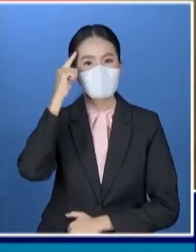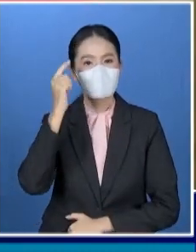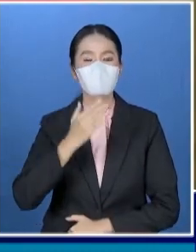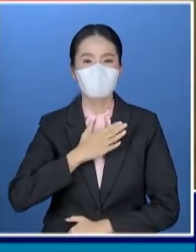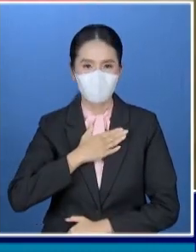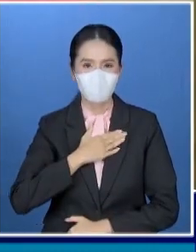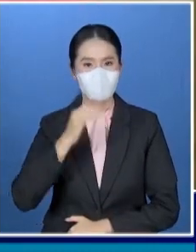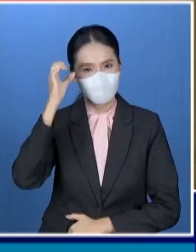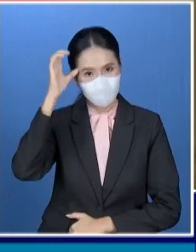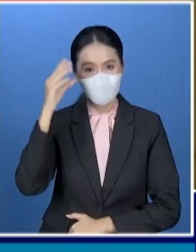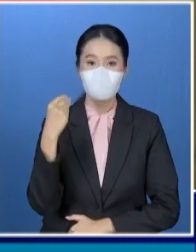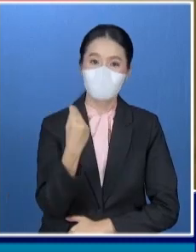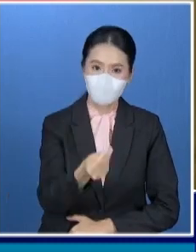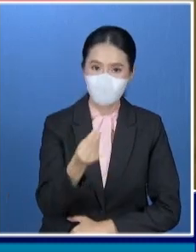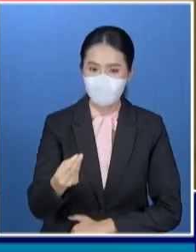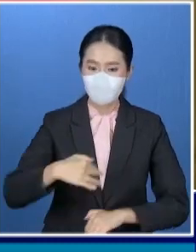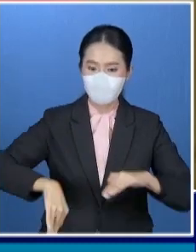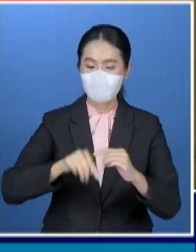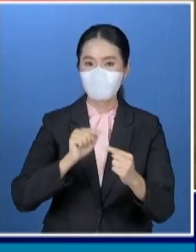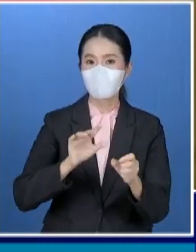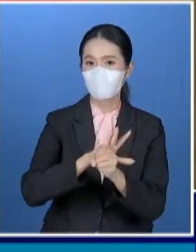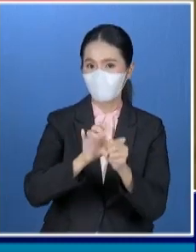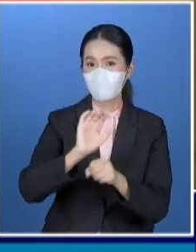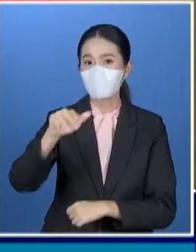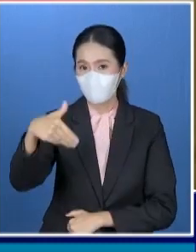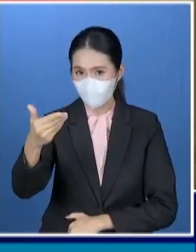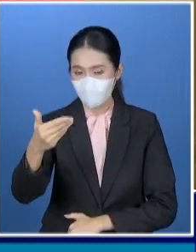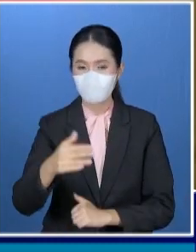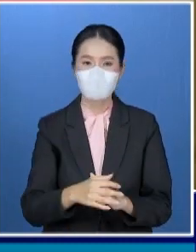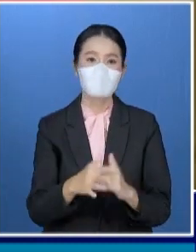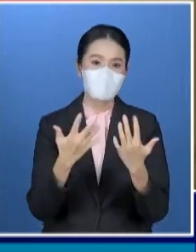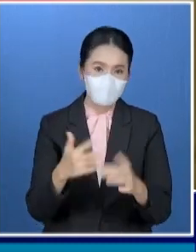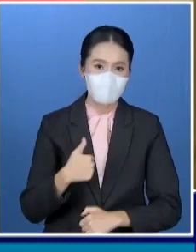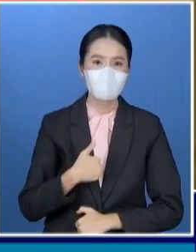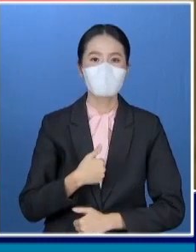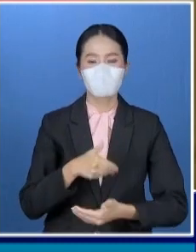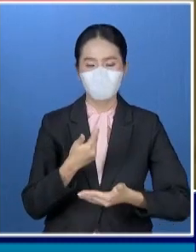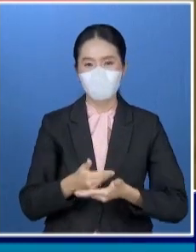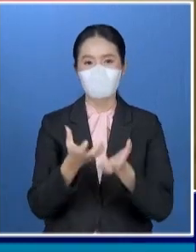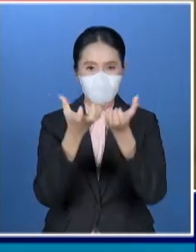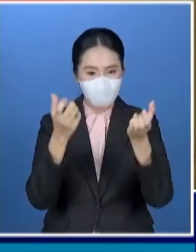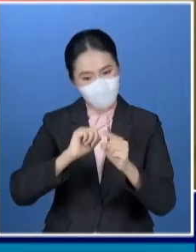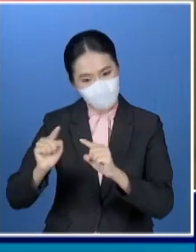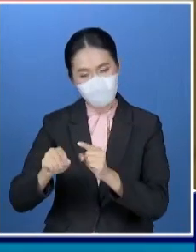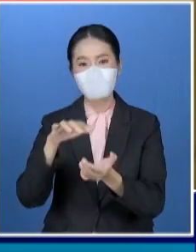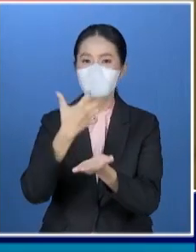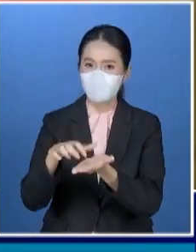ก็คือให้ความรู้พื้นฐานในเรื่องของโควิดก่อนเสร็จแล้วก็จึงให้ธรรมะ